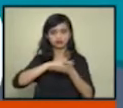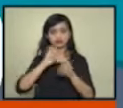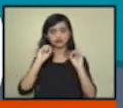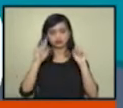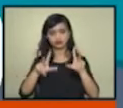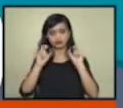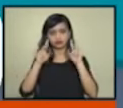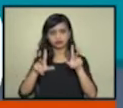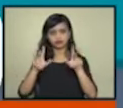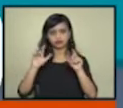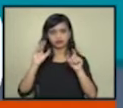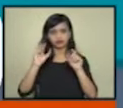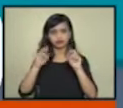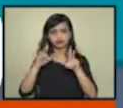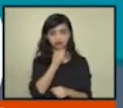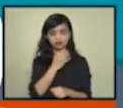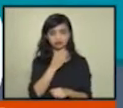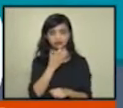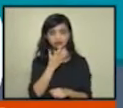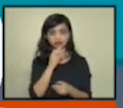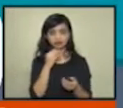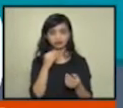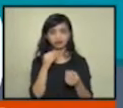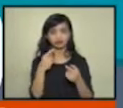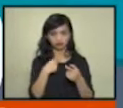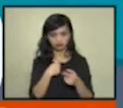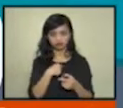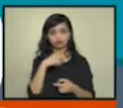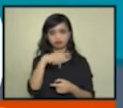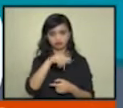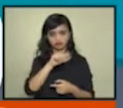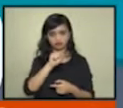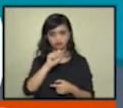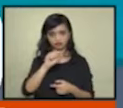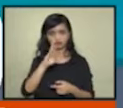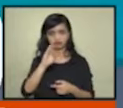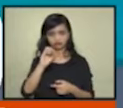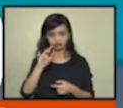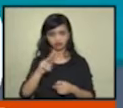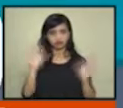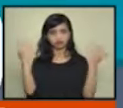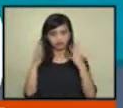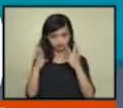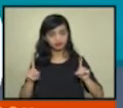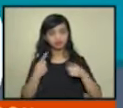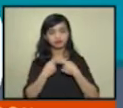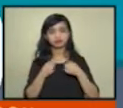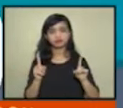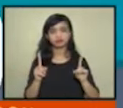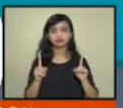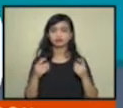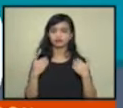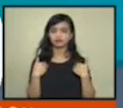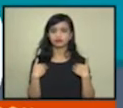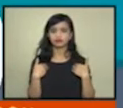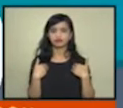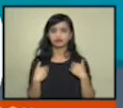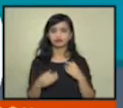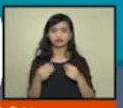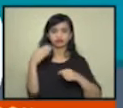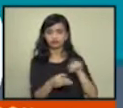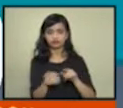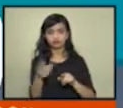sige. Jerry, nasa kanino rin passbook? Ang passbook na sa akin, ang passbook. Oh. Walang problema. Pero naka-hold po lahat yan sa